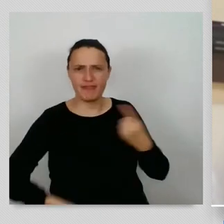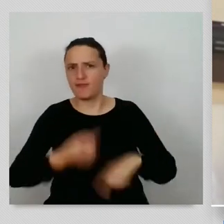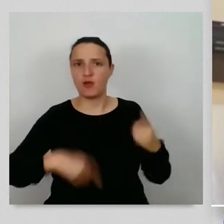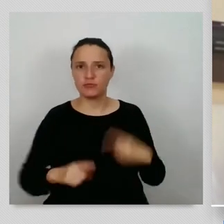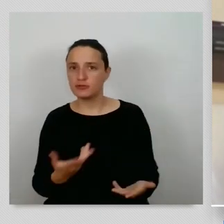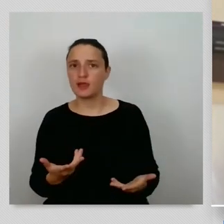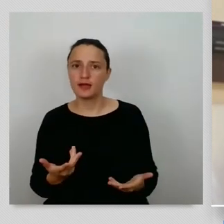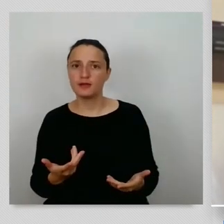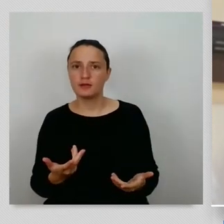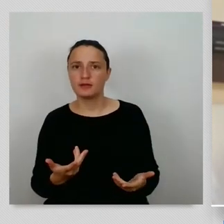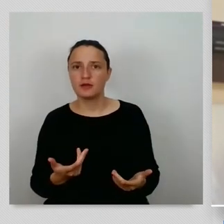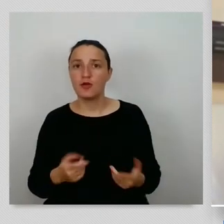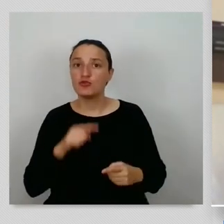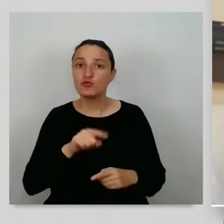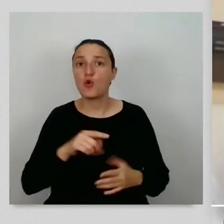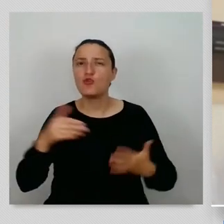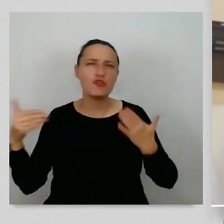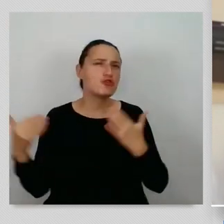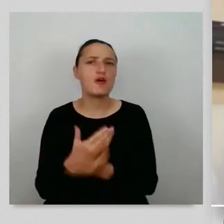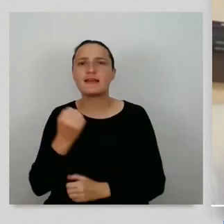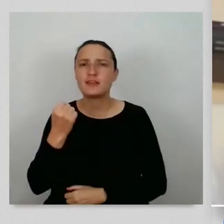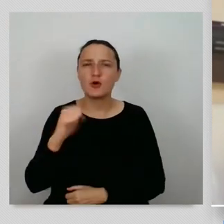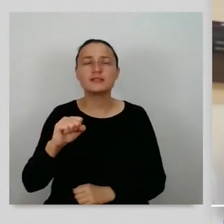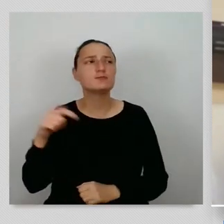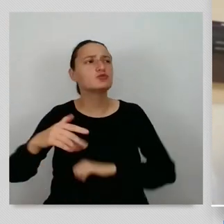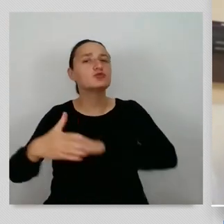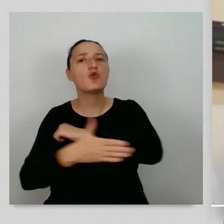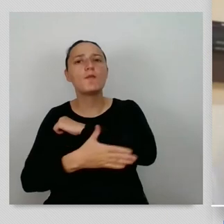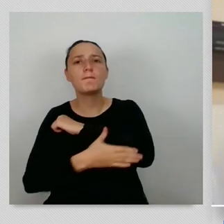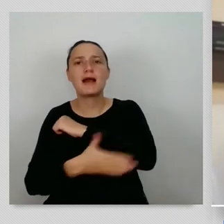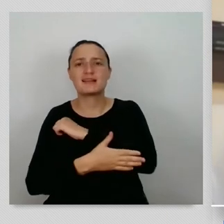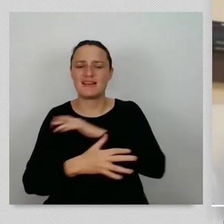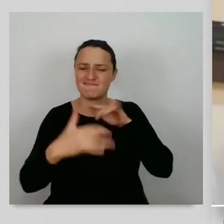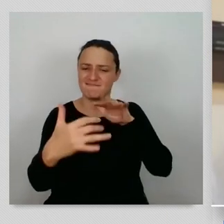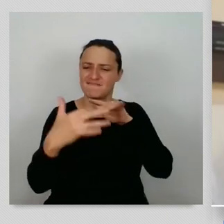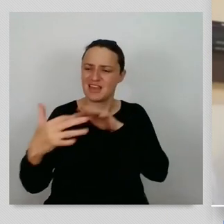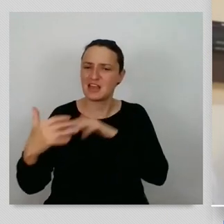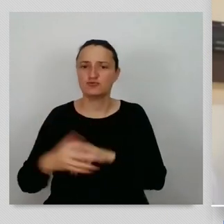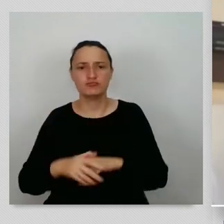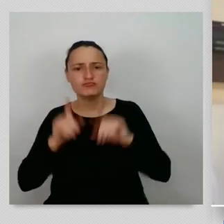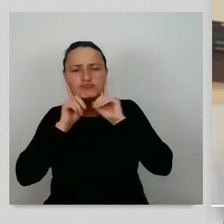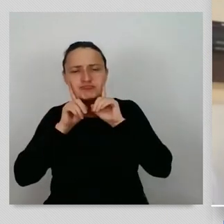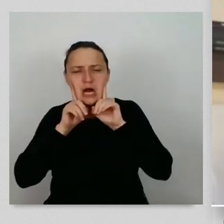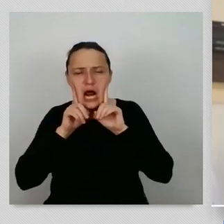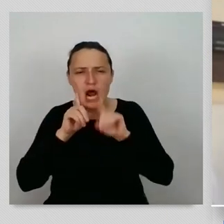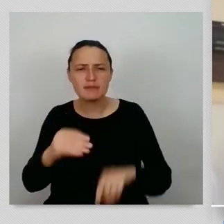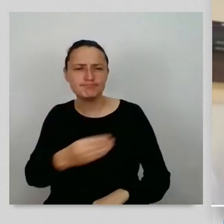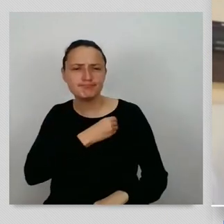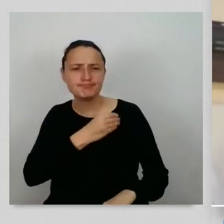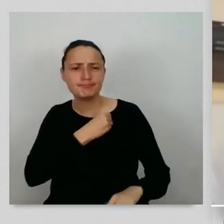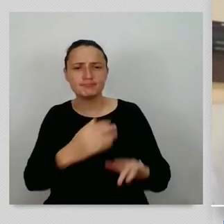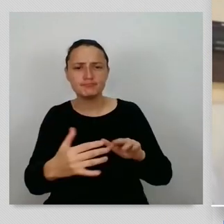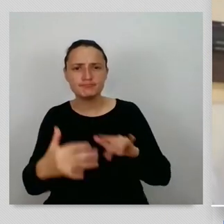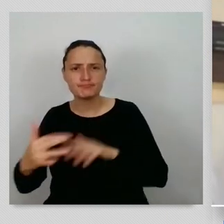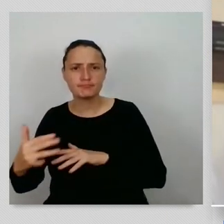odwrócić to rozwiązanie. Ta nowa demokracja musi być oparta na więziach, na realnych i autentycznych więziach